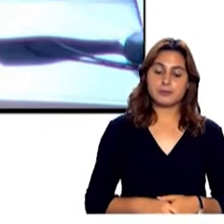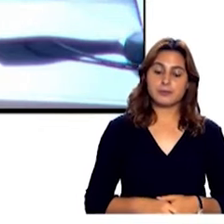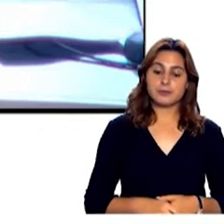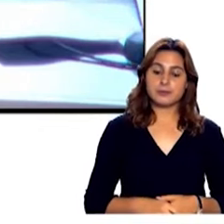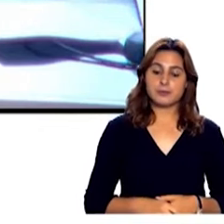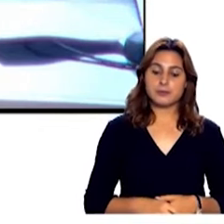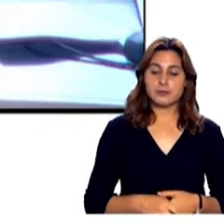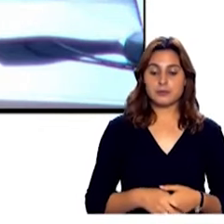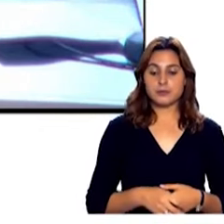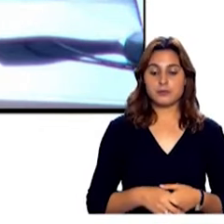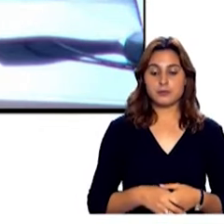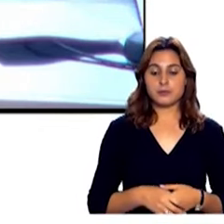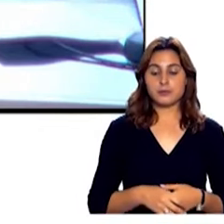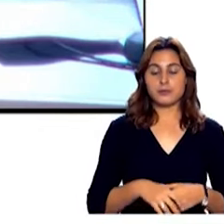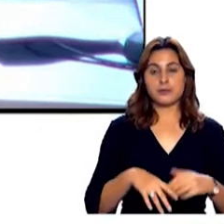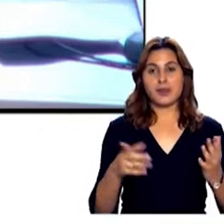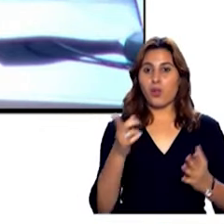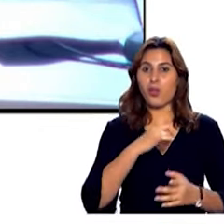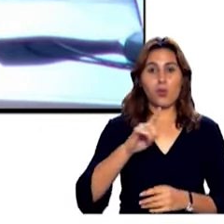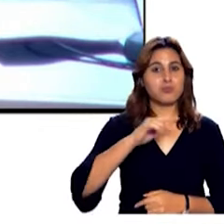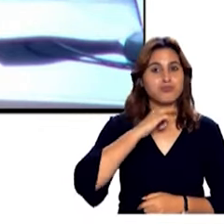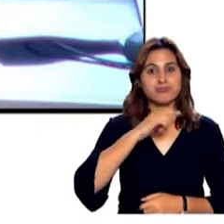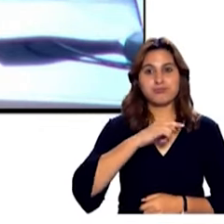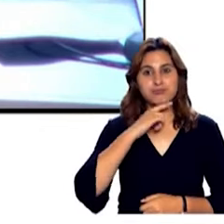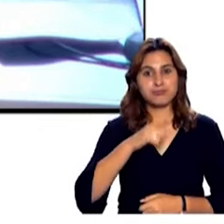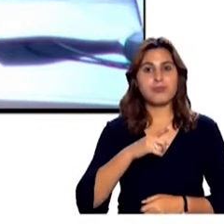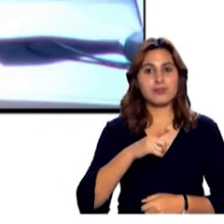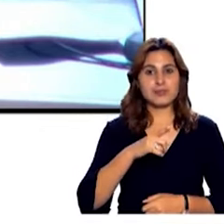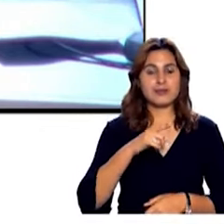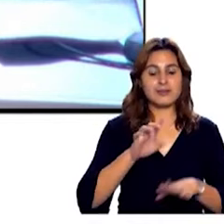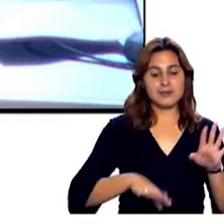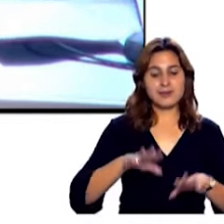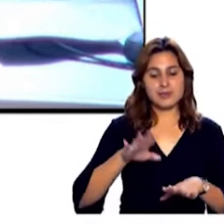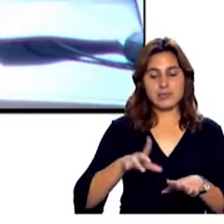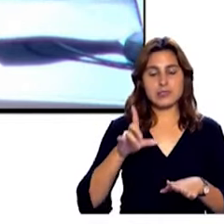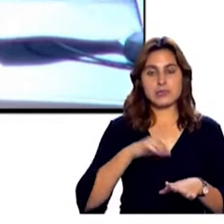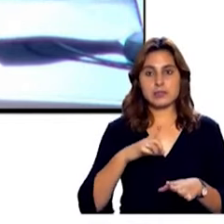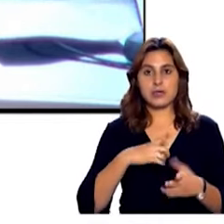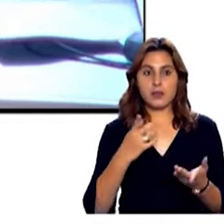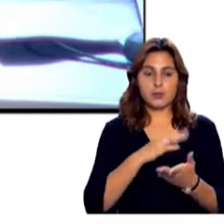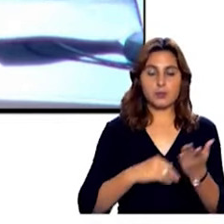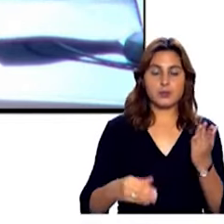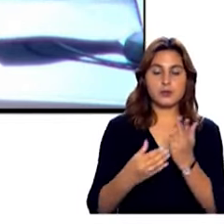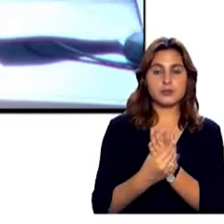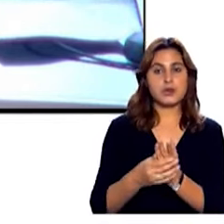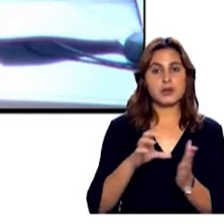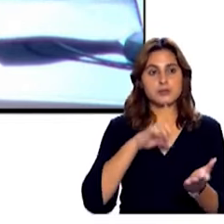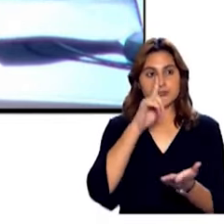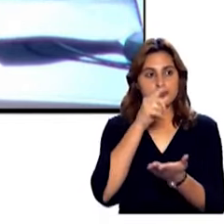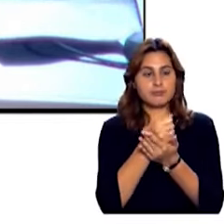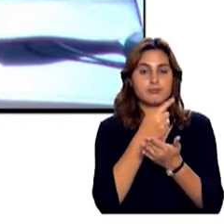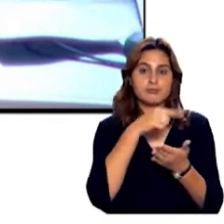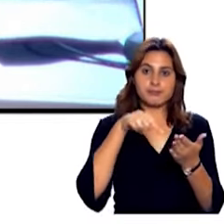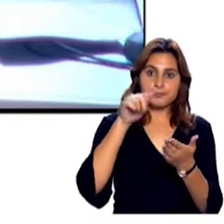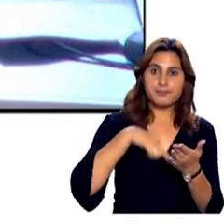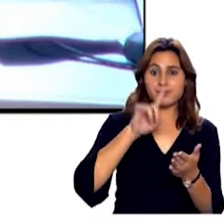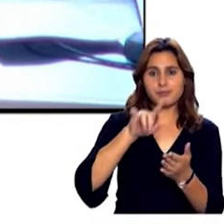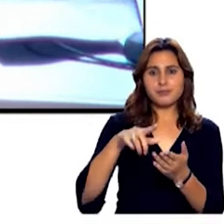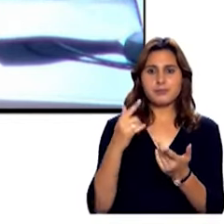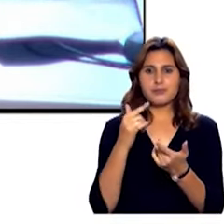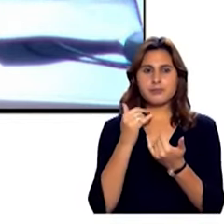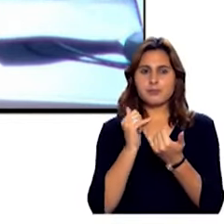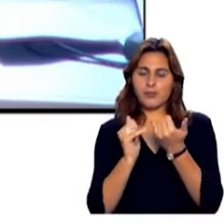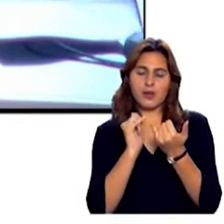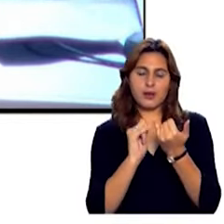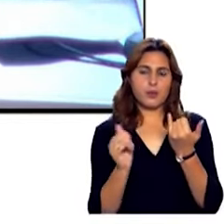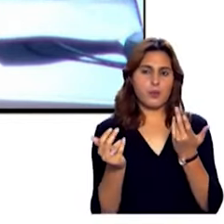cour de cassation parce que le procédure des cassation est exactement le même donc on va avoir la même procédure qui va